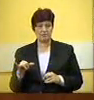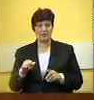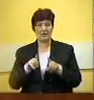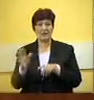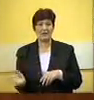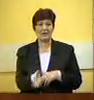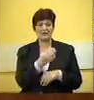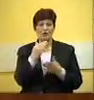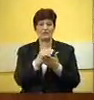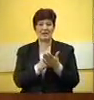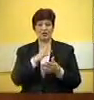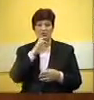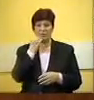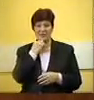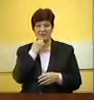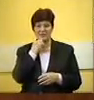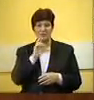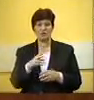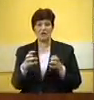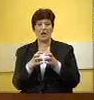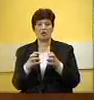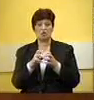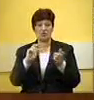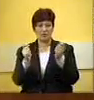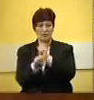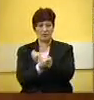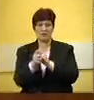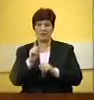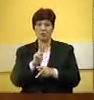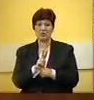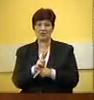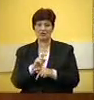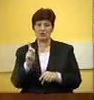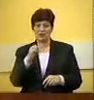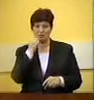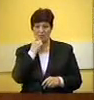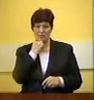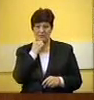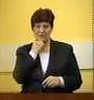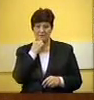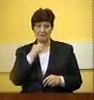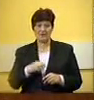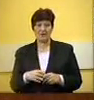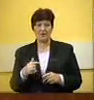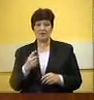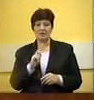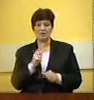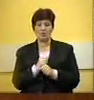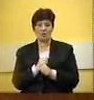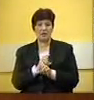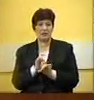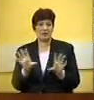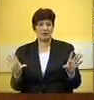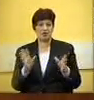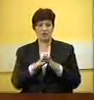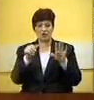je istekao zakon o privatizaciji, dokle smo morali društveni kapital da pretvorimo ili u državni ili u privatizovani. Nismo uradili ni jedno ni